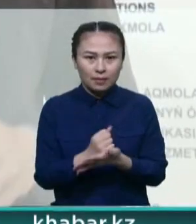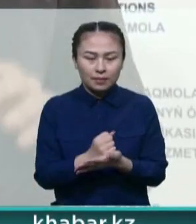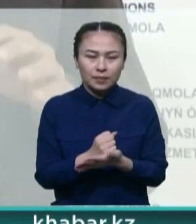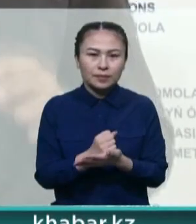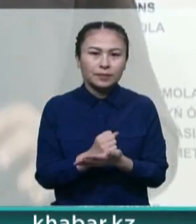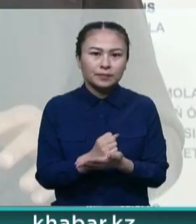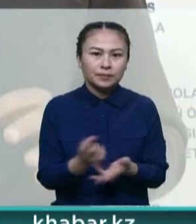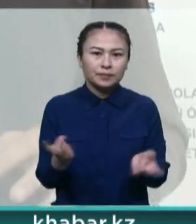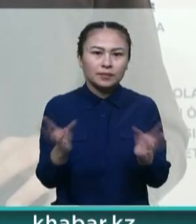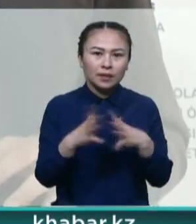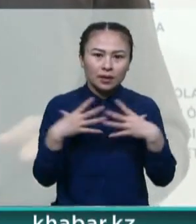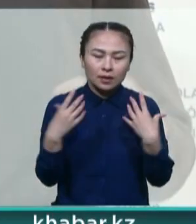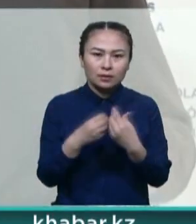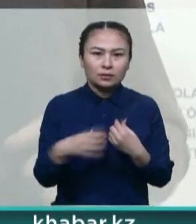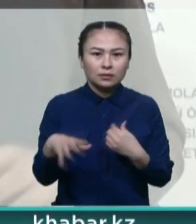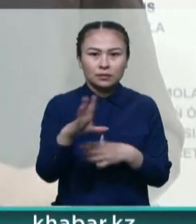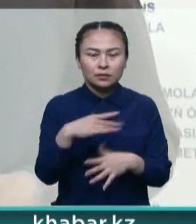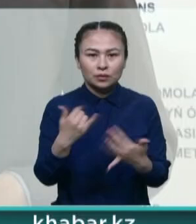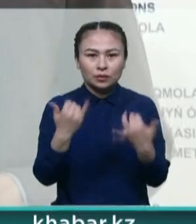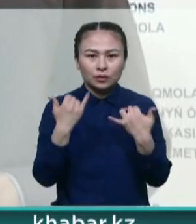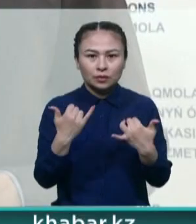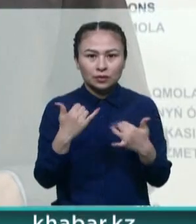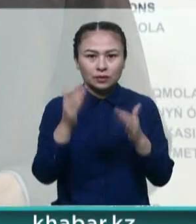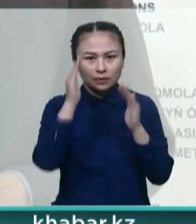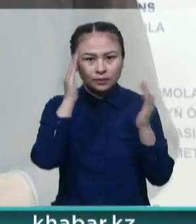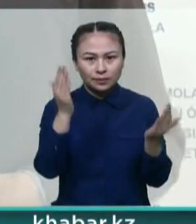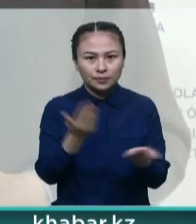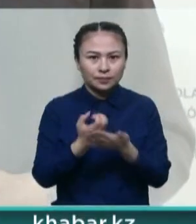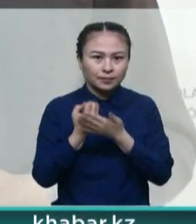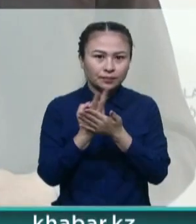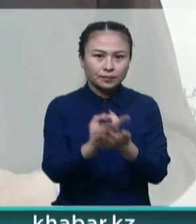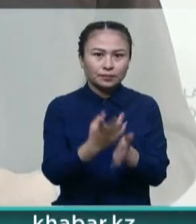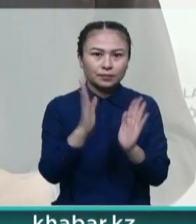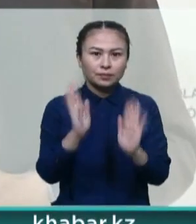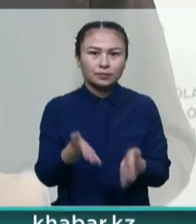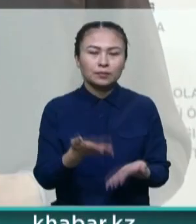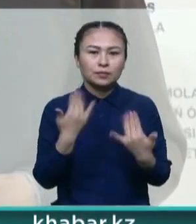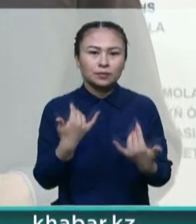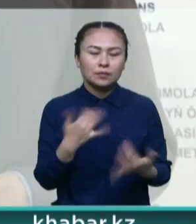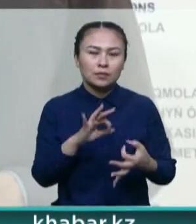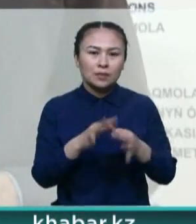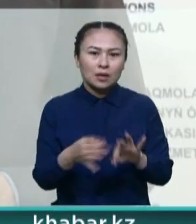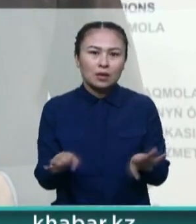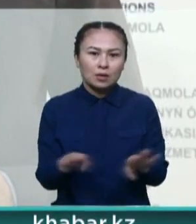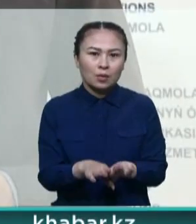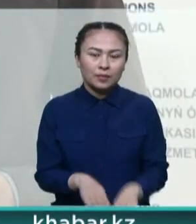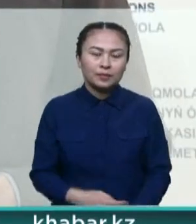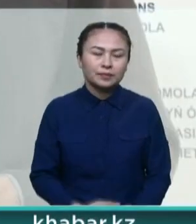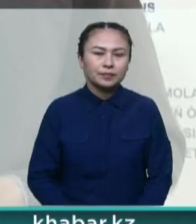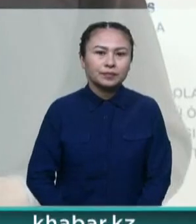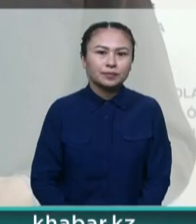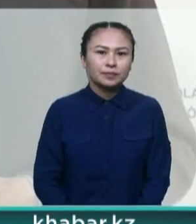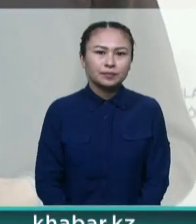Ал отбасы мүшелері бүгін карантинге жатқызылады. Біздегі қысқаша ақпарат осы,